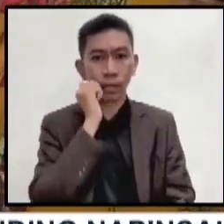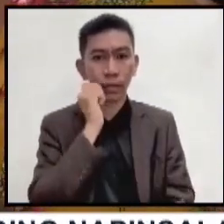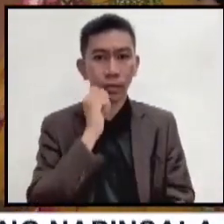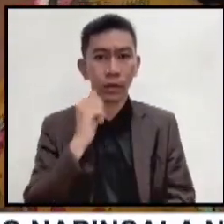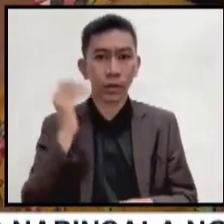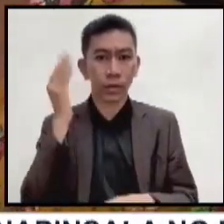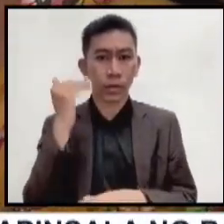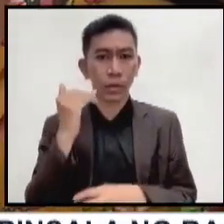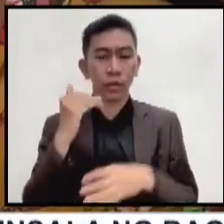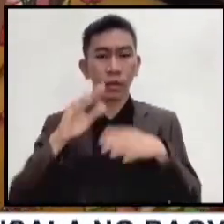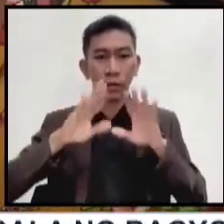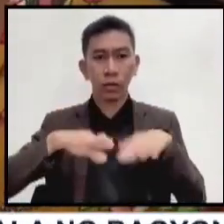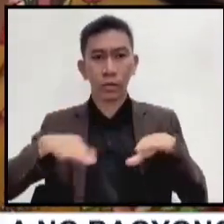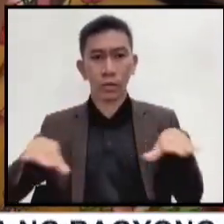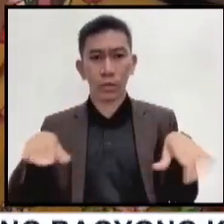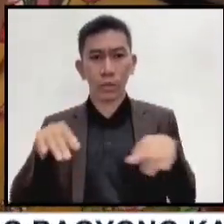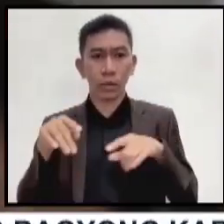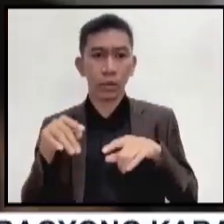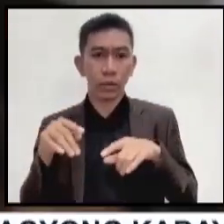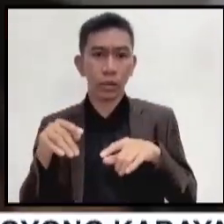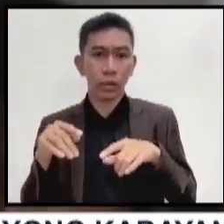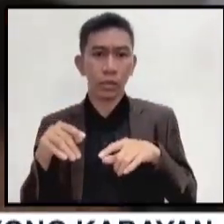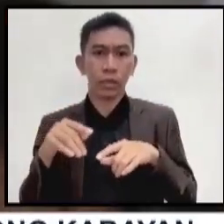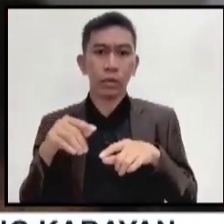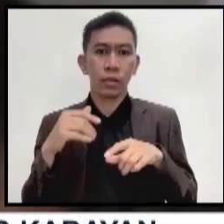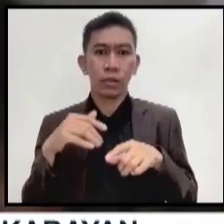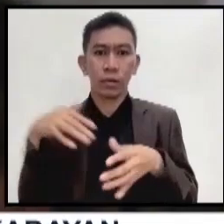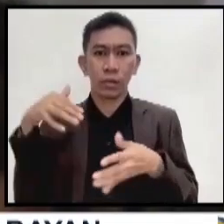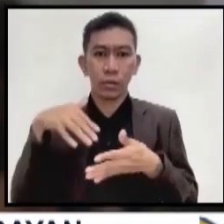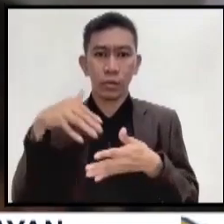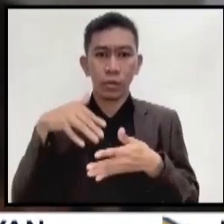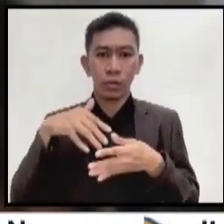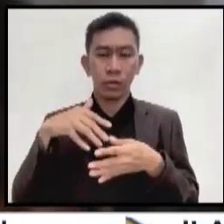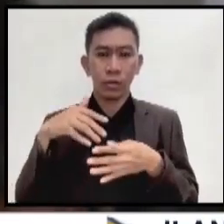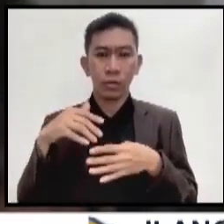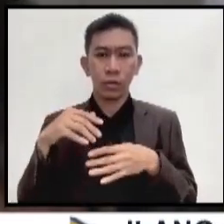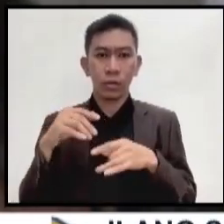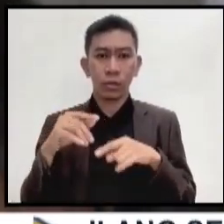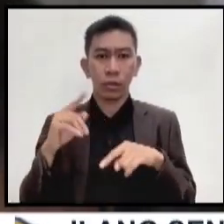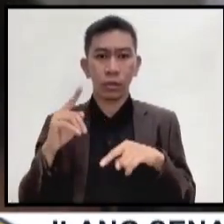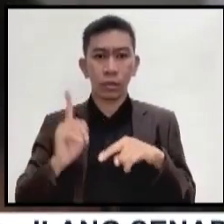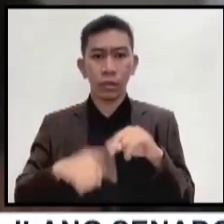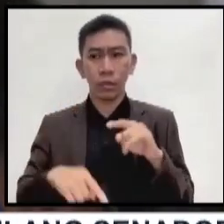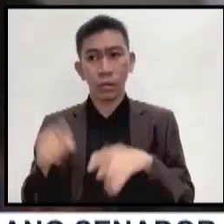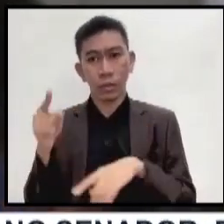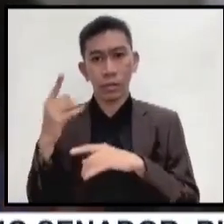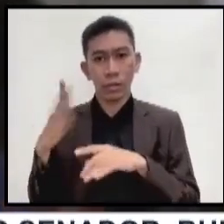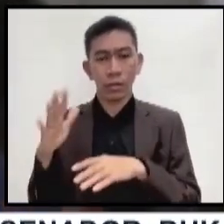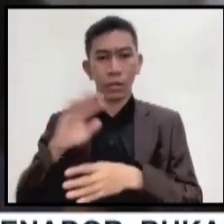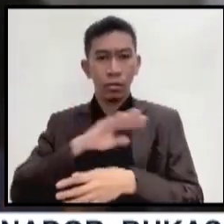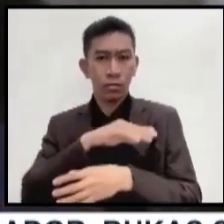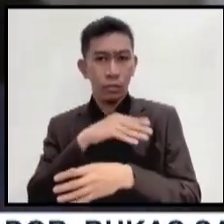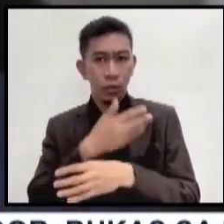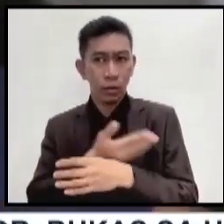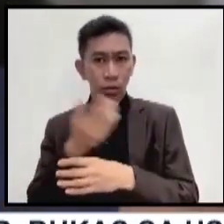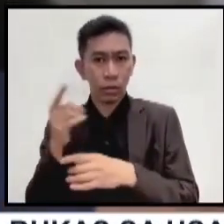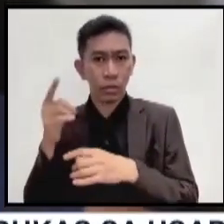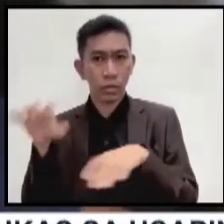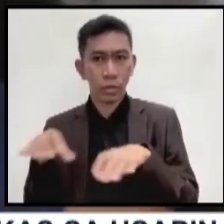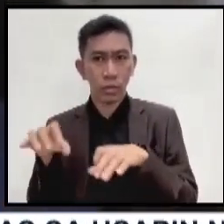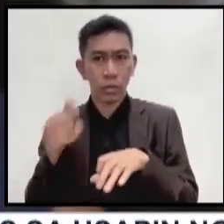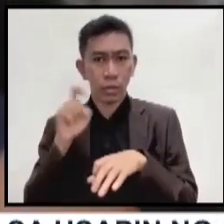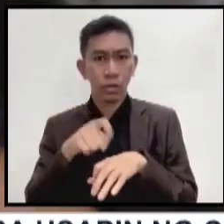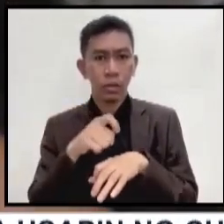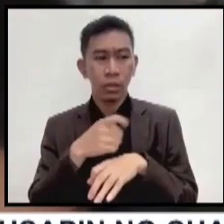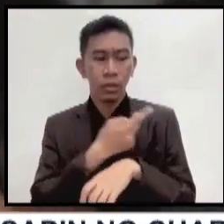mga bata. Hindi namin kayanin pagka yung support lang yung magtatrabaho. Kaya kailangan namin magtrabaho. Wala kami dito araw-araw,